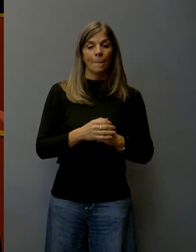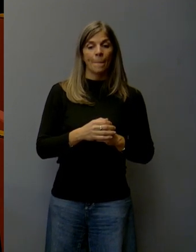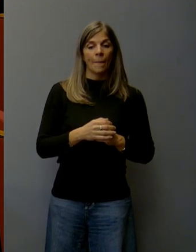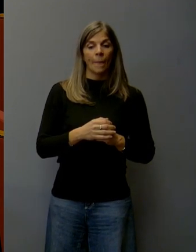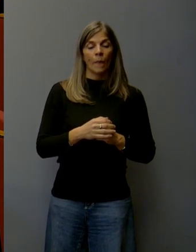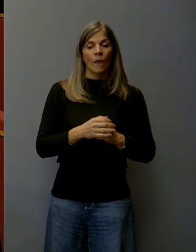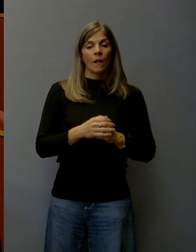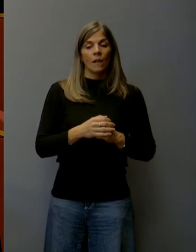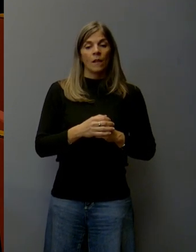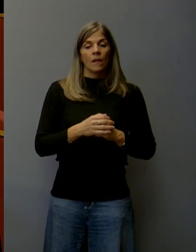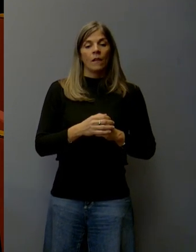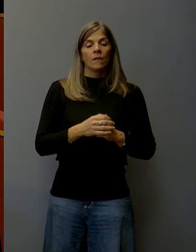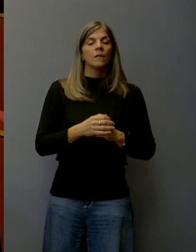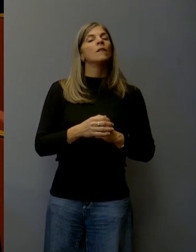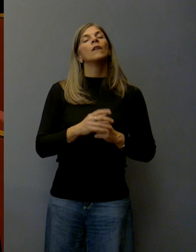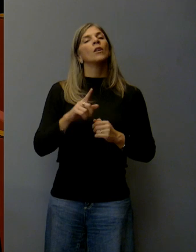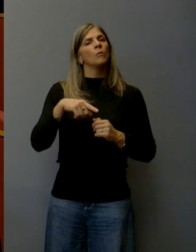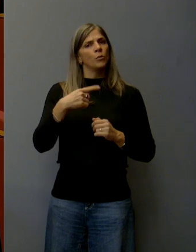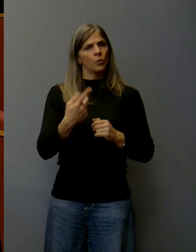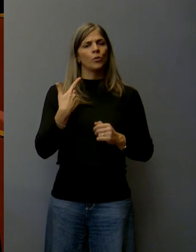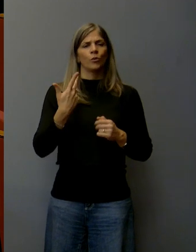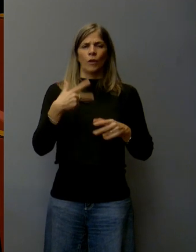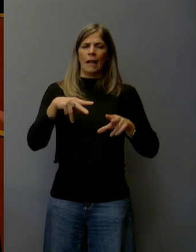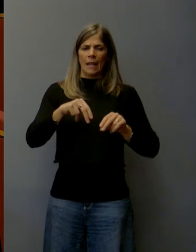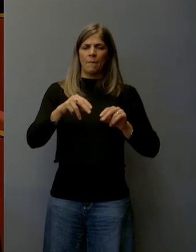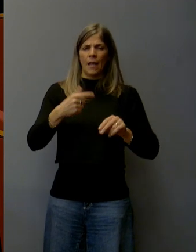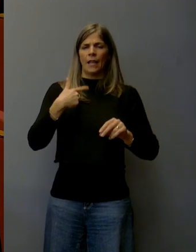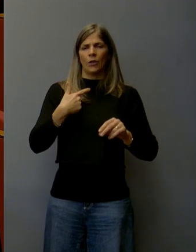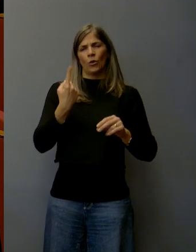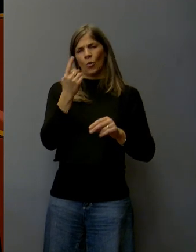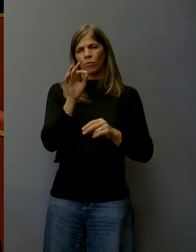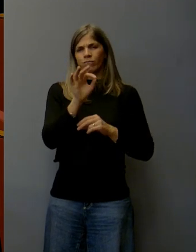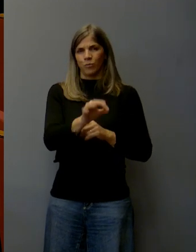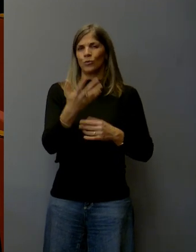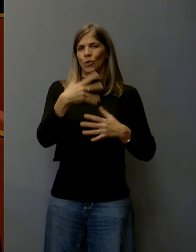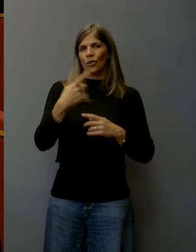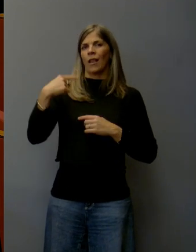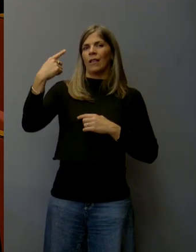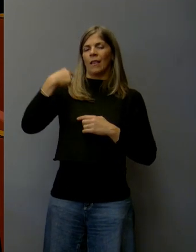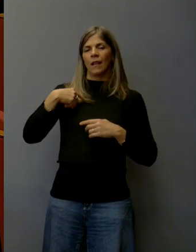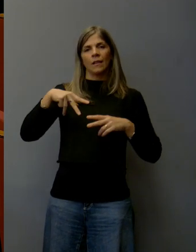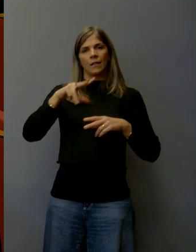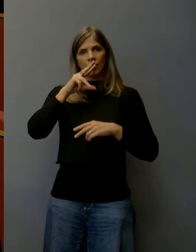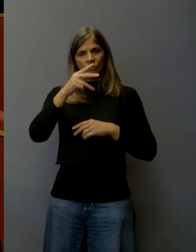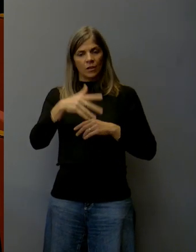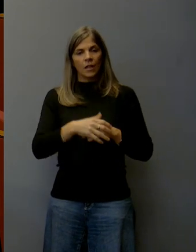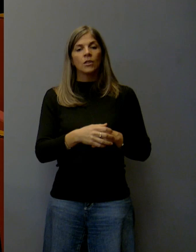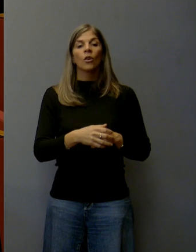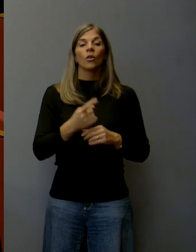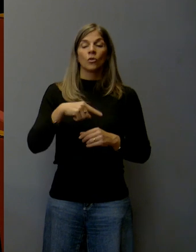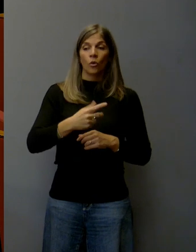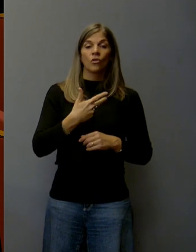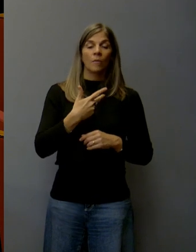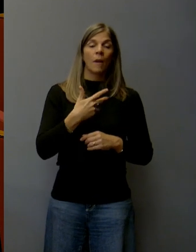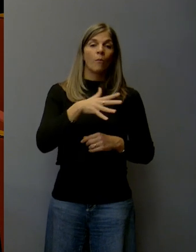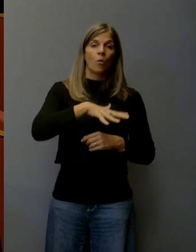anche in altre commissioni visto che noi disponiamo anche di luoghi e che